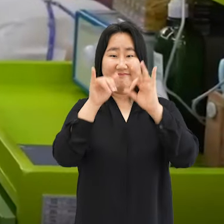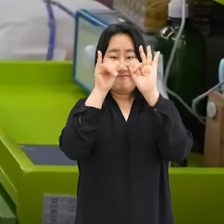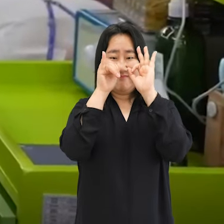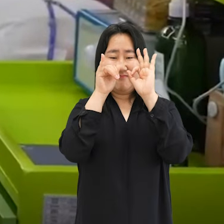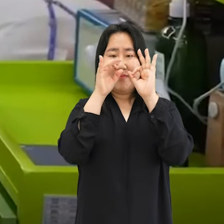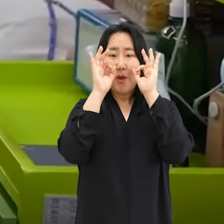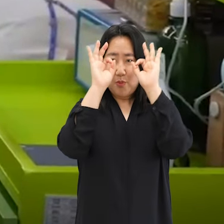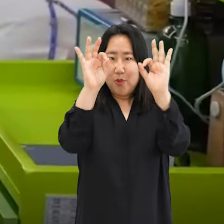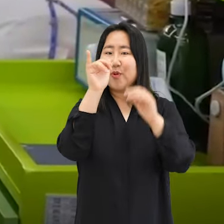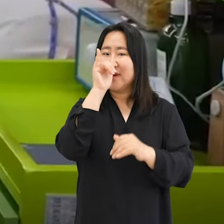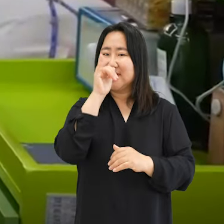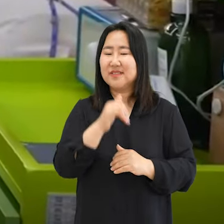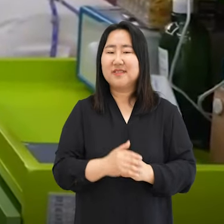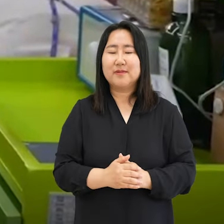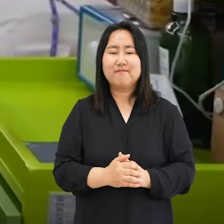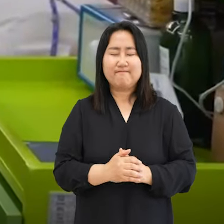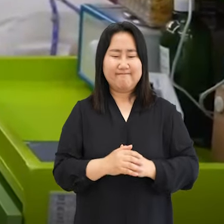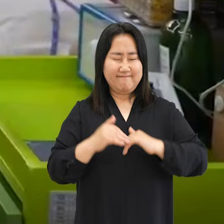가득했습니다.